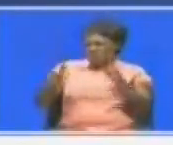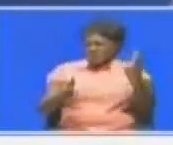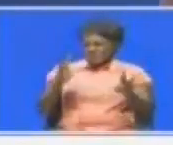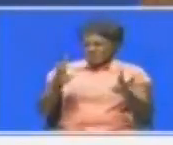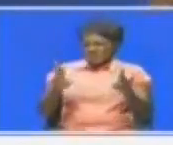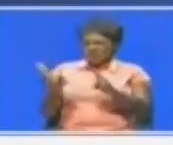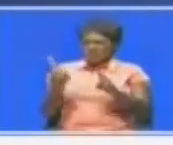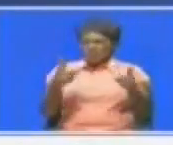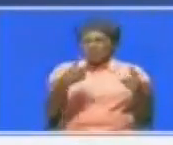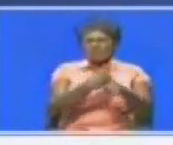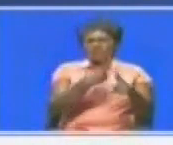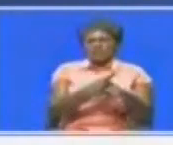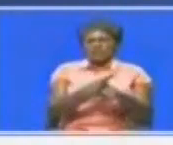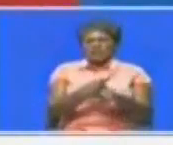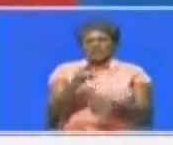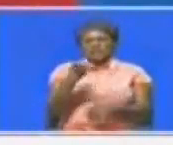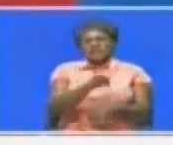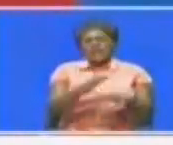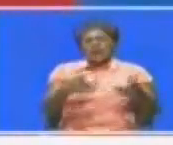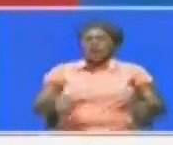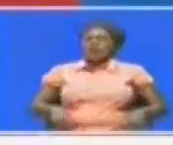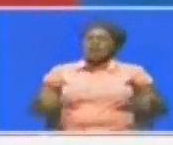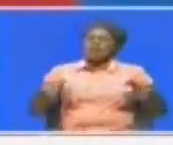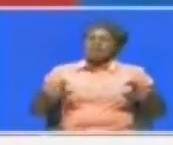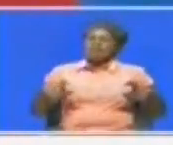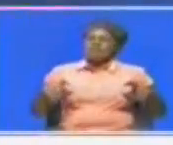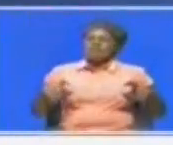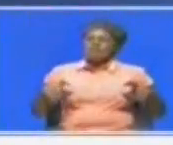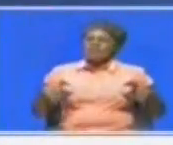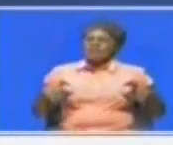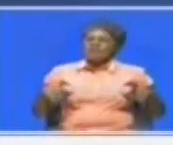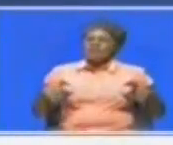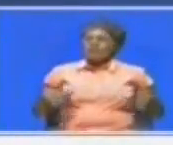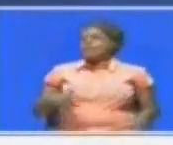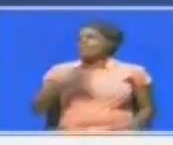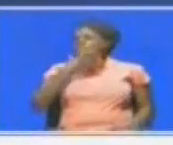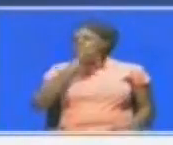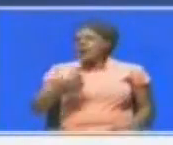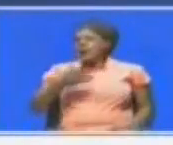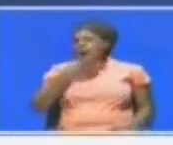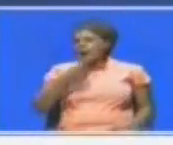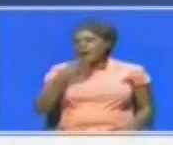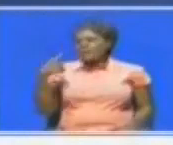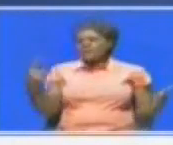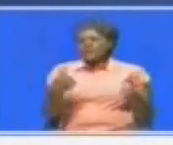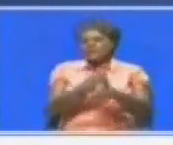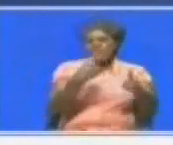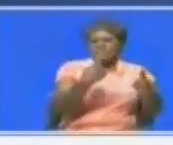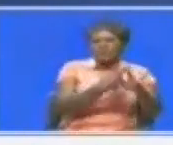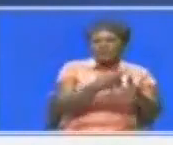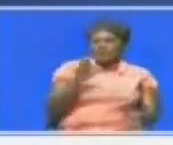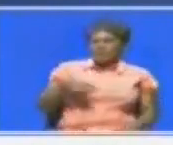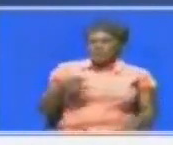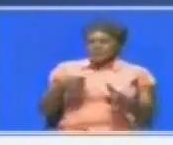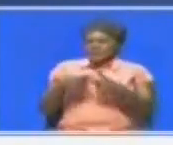amezoea wanaume tofauti. Huyo utamkalisha vipi kwa ndoa tulie? Huyo anakuwa ni mwanamke wa kicheche. Mwanaume yule amezoea wanawake tofauti akiwa bado young,